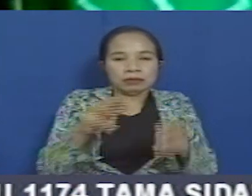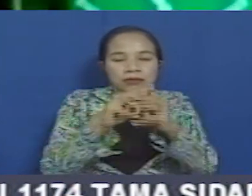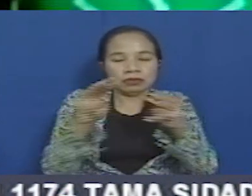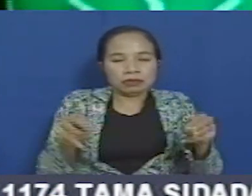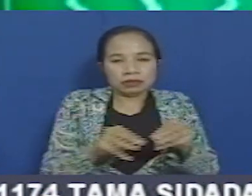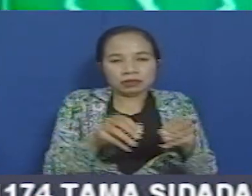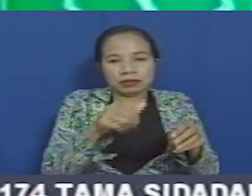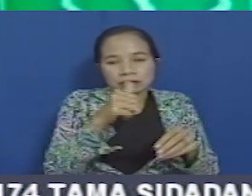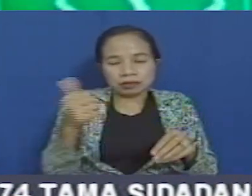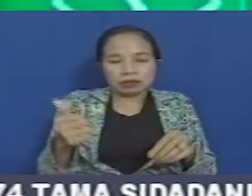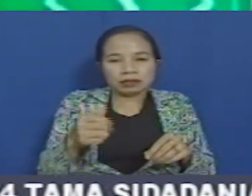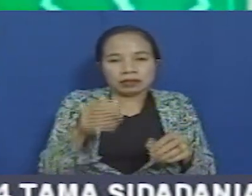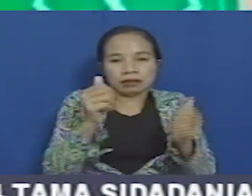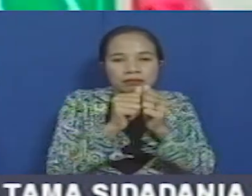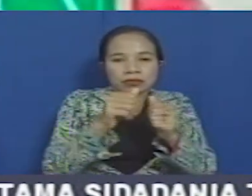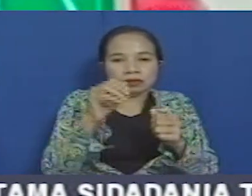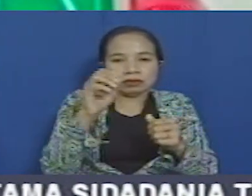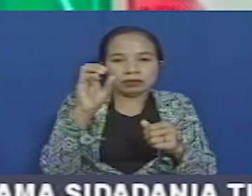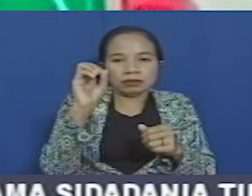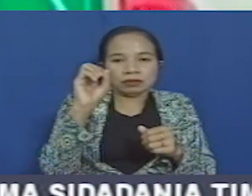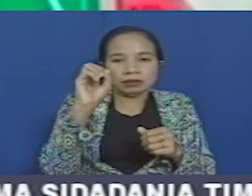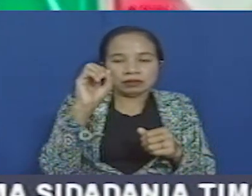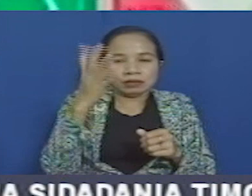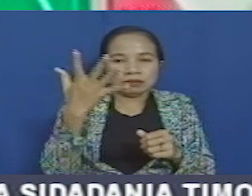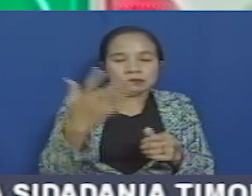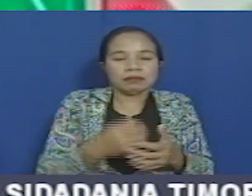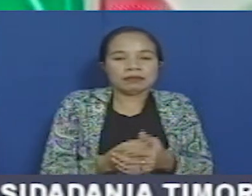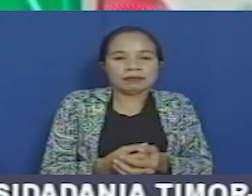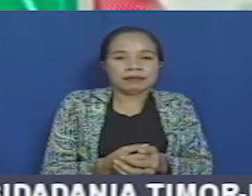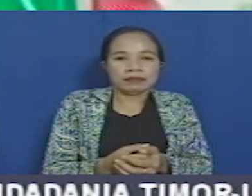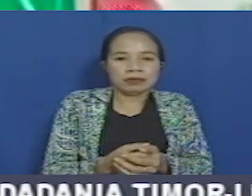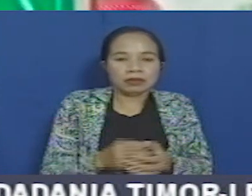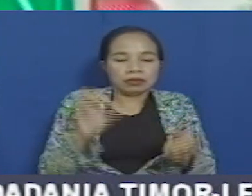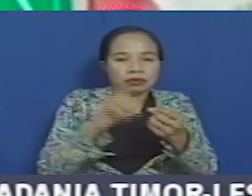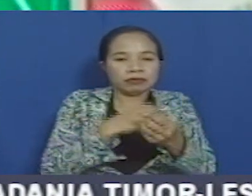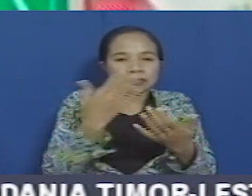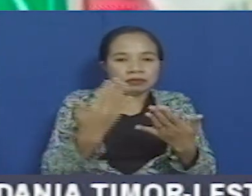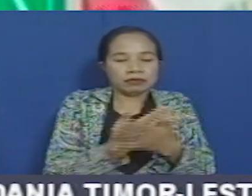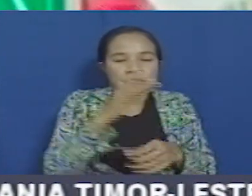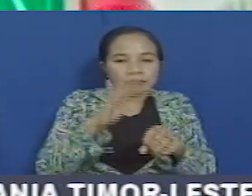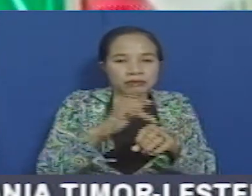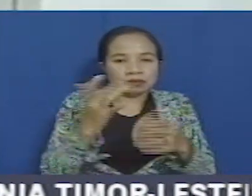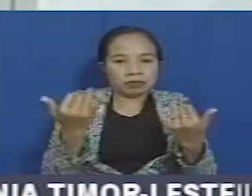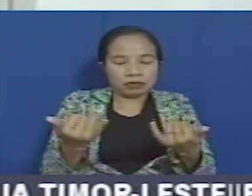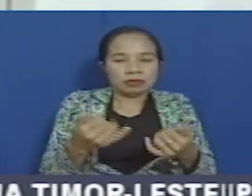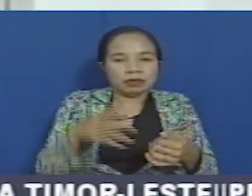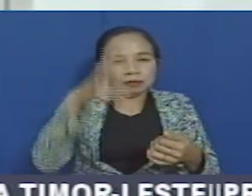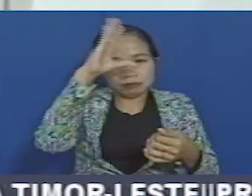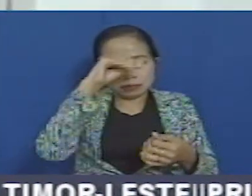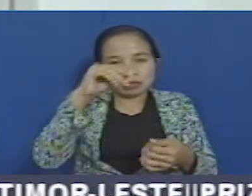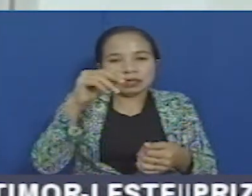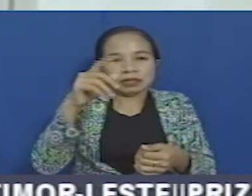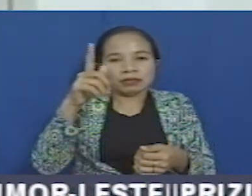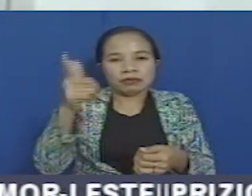iha municipio Siraceluk hamutuk na insanulu resin lima. Total kazu detetadu fon ohin mane